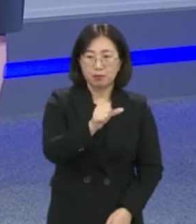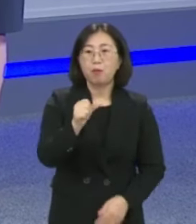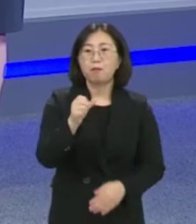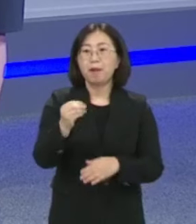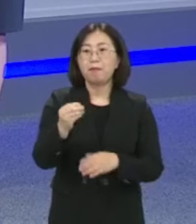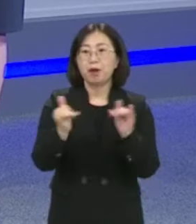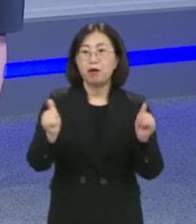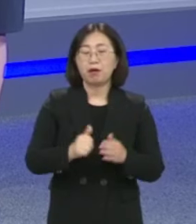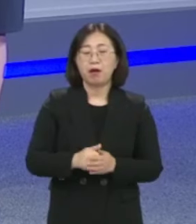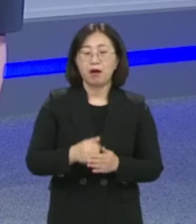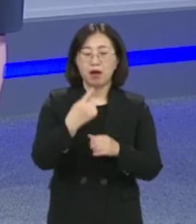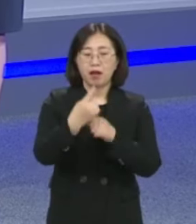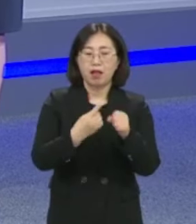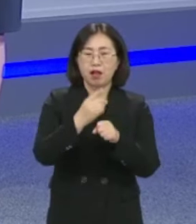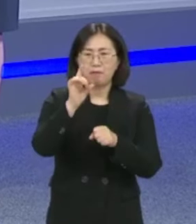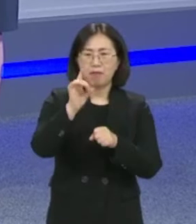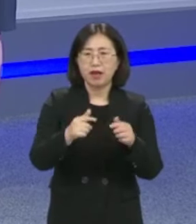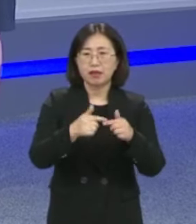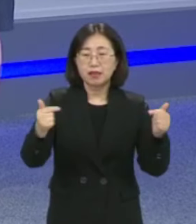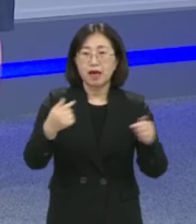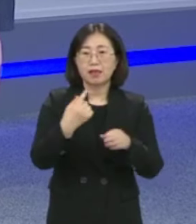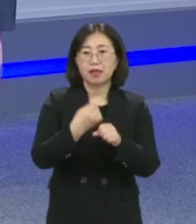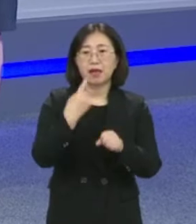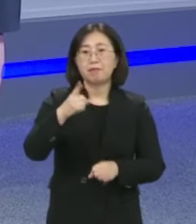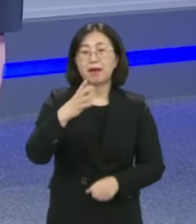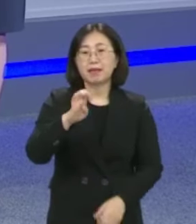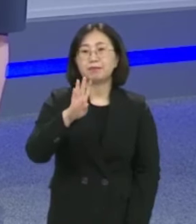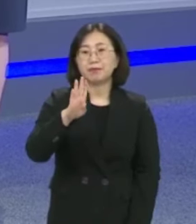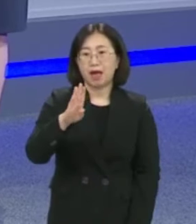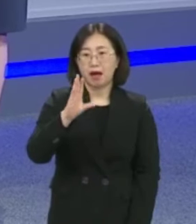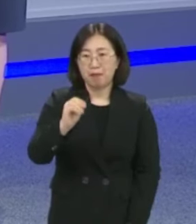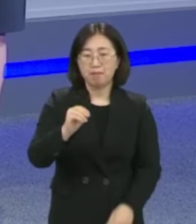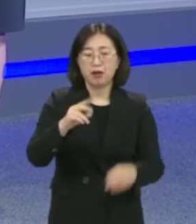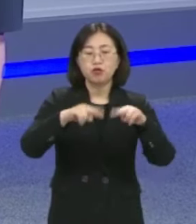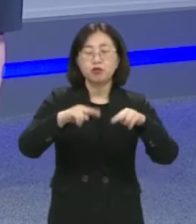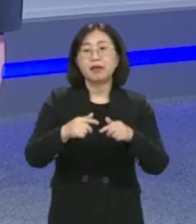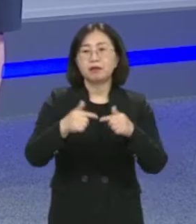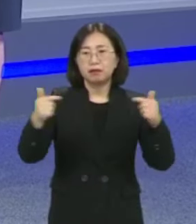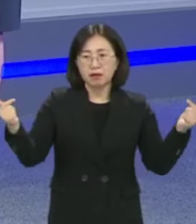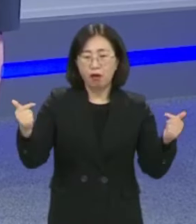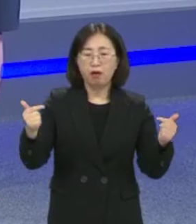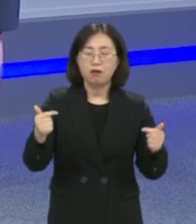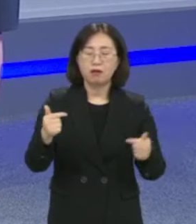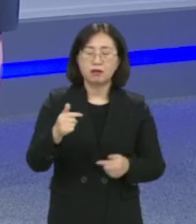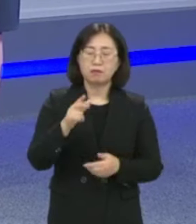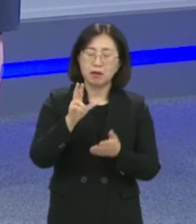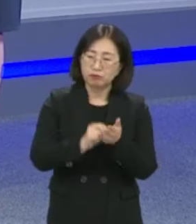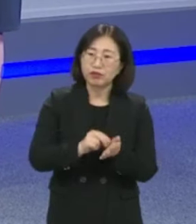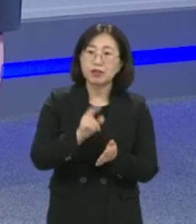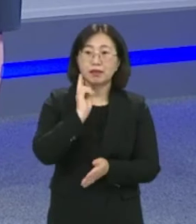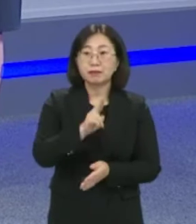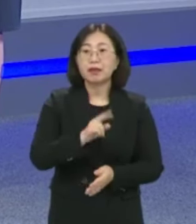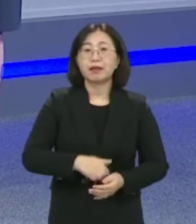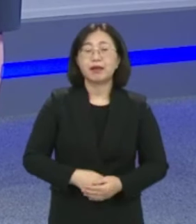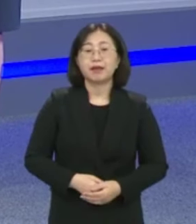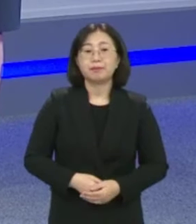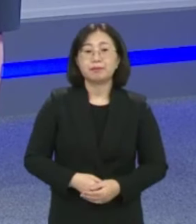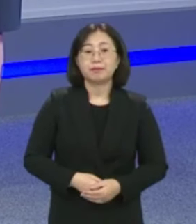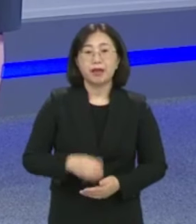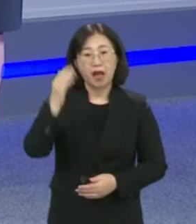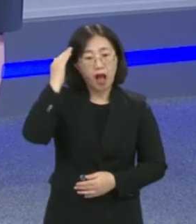여명이 매년 증가에 지난해 144만 여명으로 두배 가까이 늘어 심각한 문제가 되고 있습니다